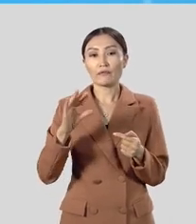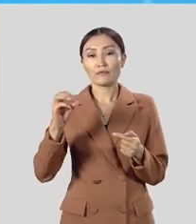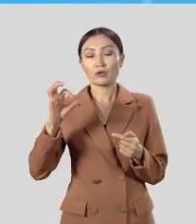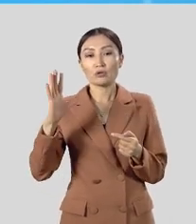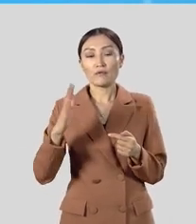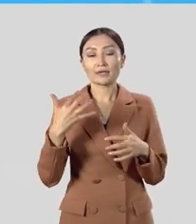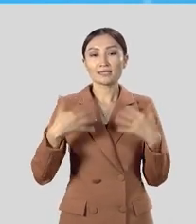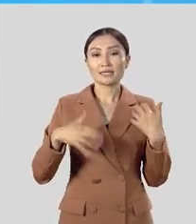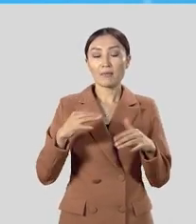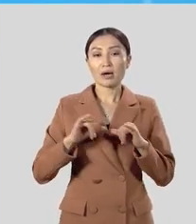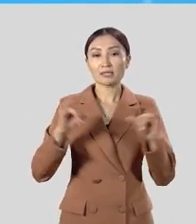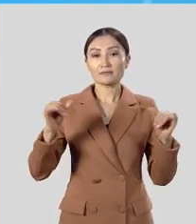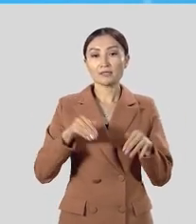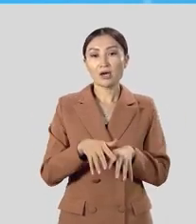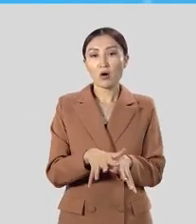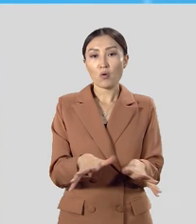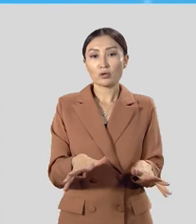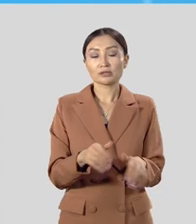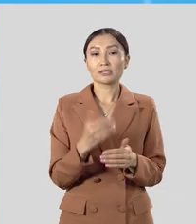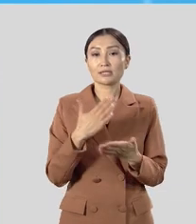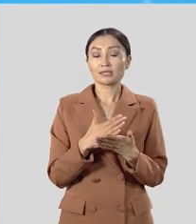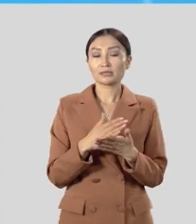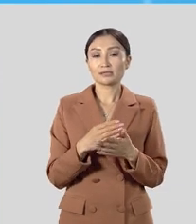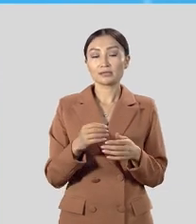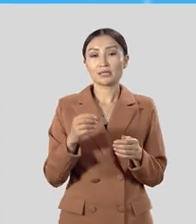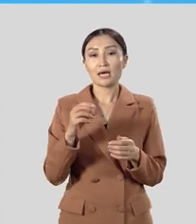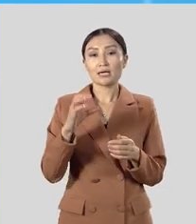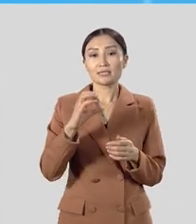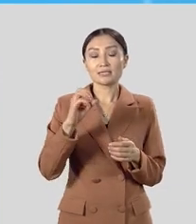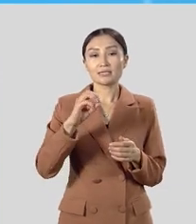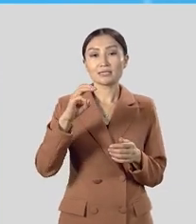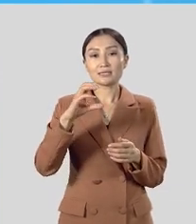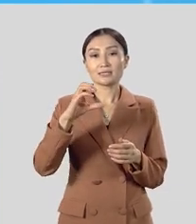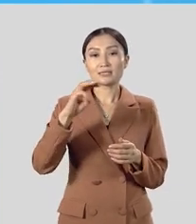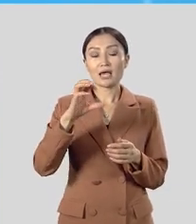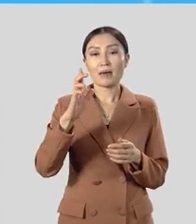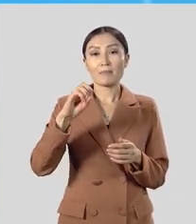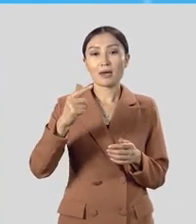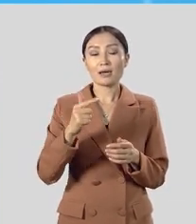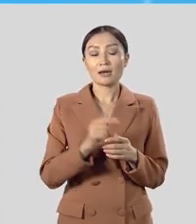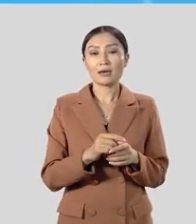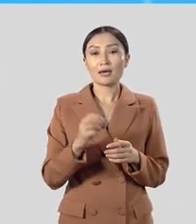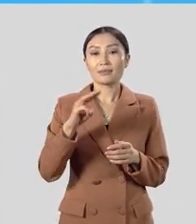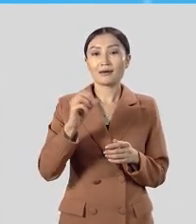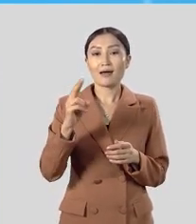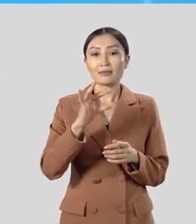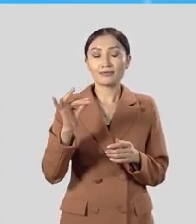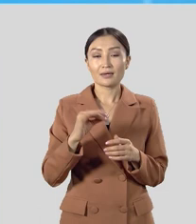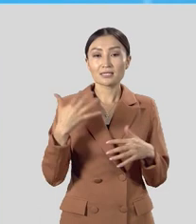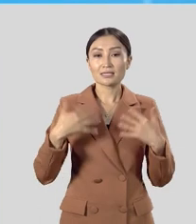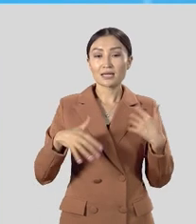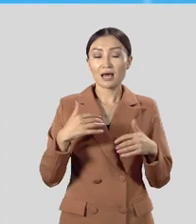это слабо развитая корневая система, наличие длинных стеблей при недоразвитости механических тканей,